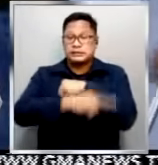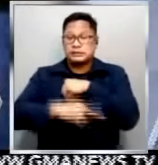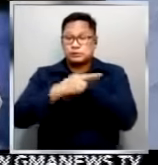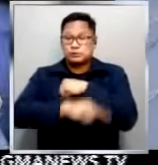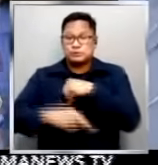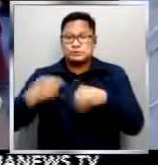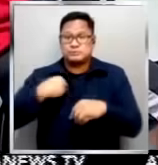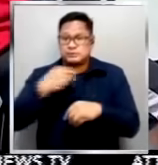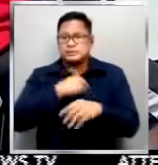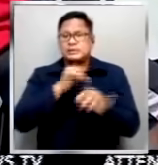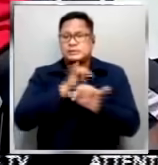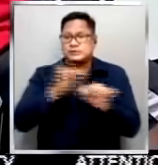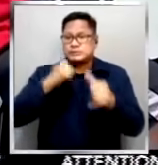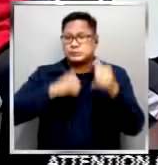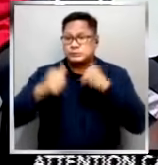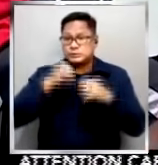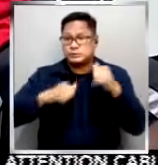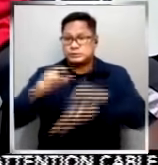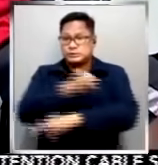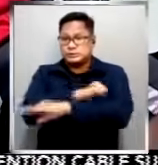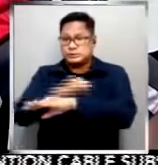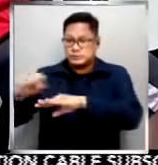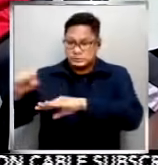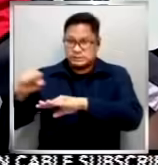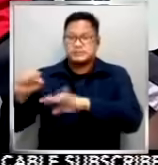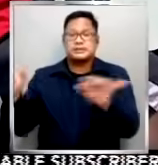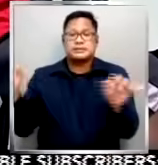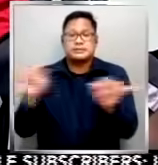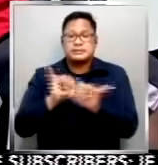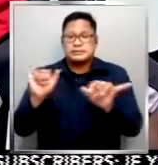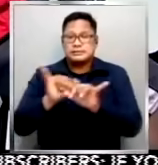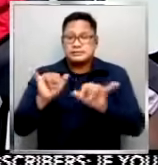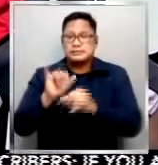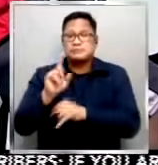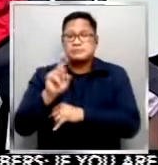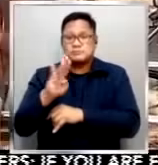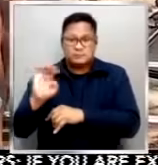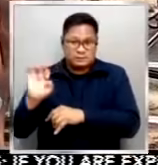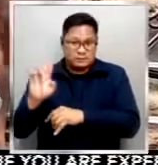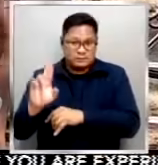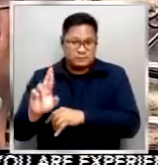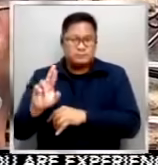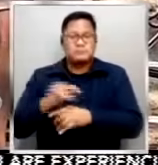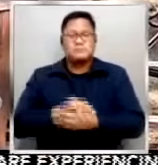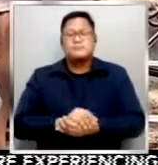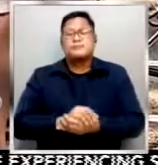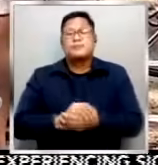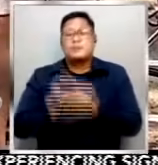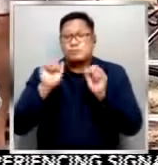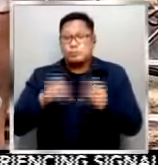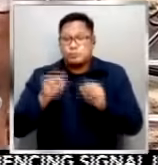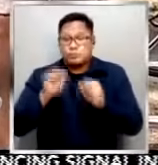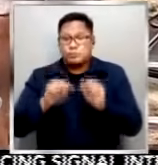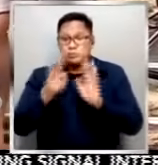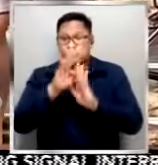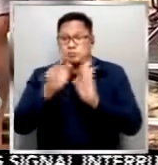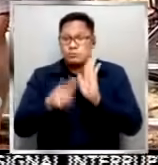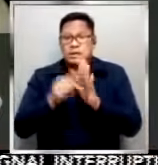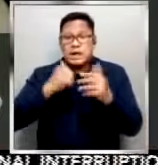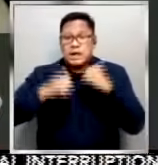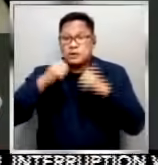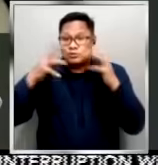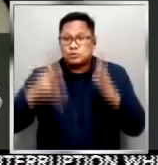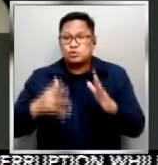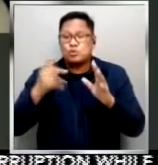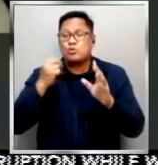sa entablado, pati na mga dubbers. Pwede rin ang background actors o mga extra sa pelikula at telebisyon.